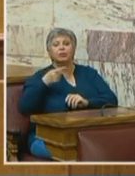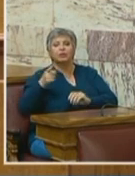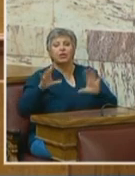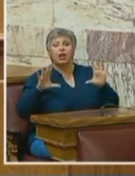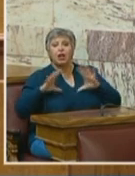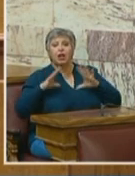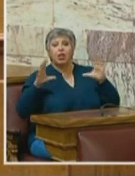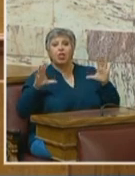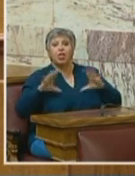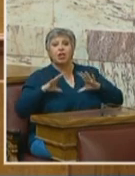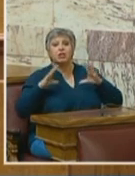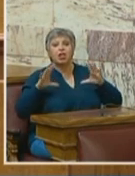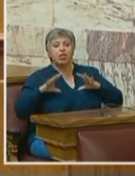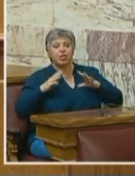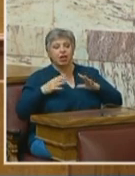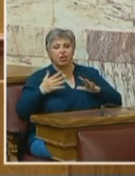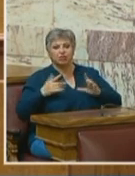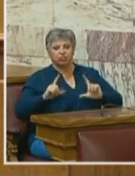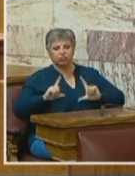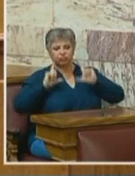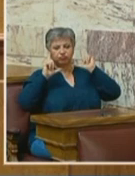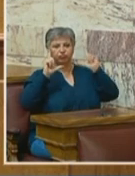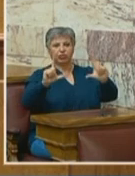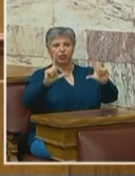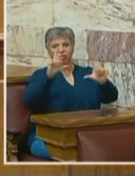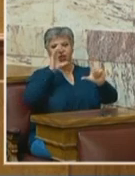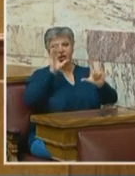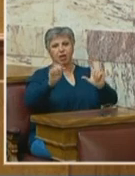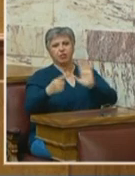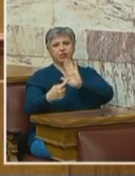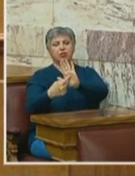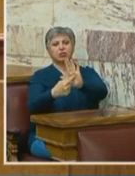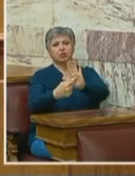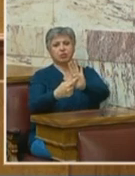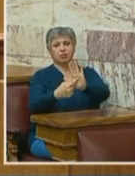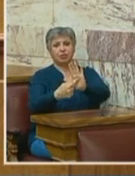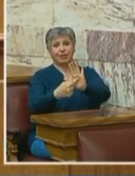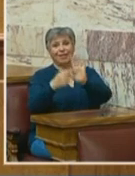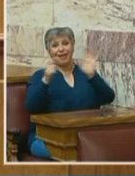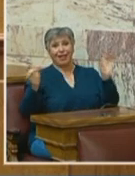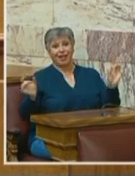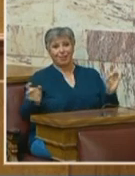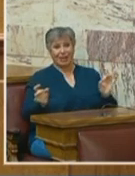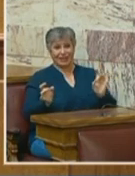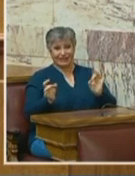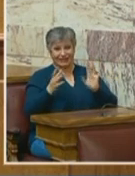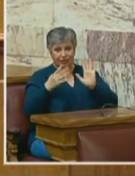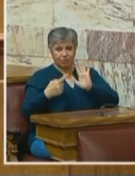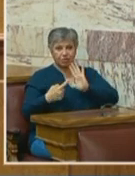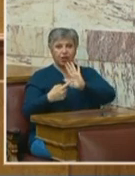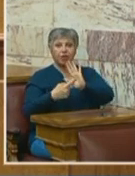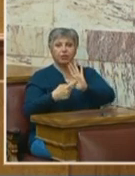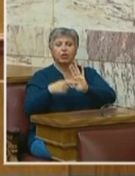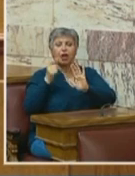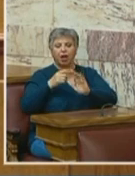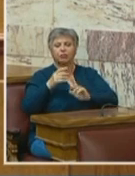αρνήθηκε την αποκάλυψη της αλήθειας. Γιατί αν το αποτονούσε, δεν θα αποκαλύπτονταν μόνο η σκευωρία,